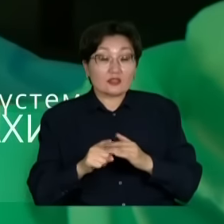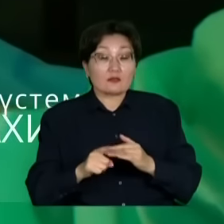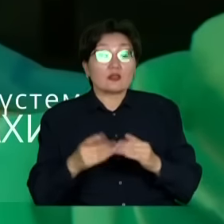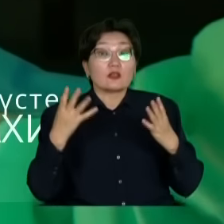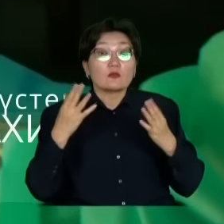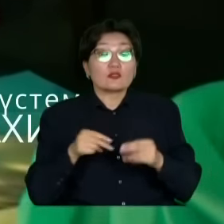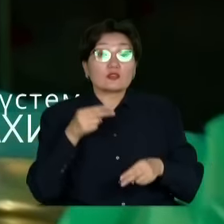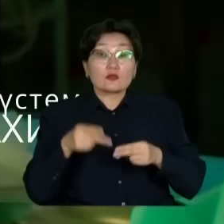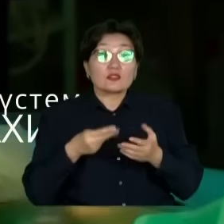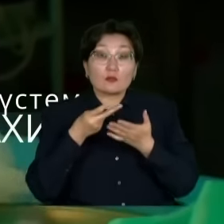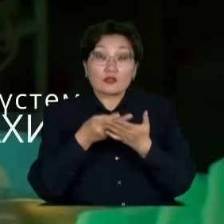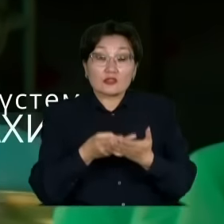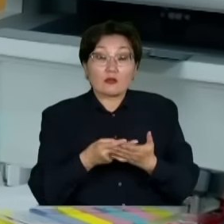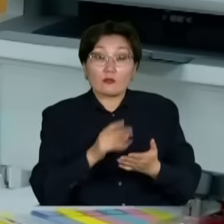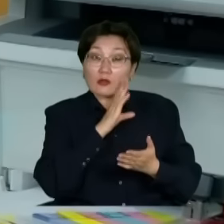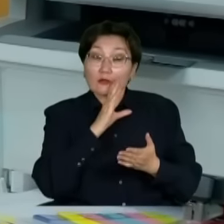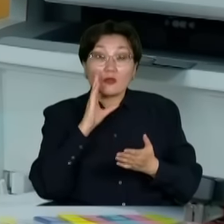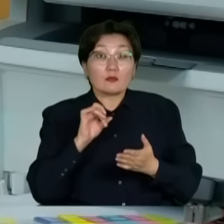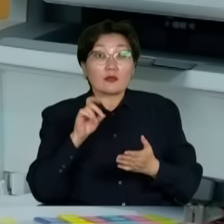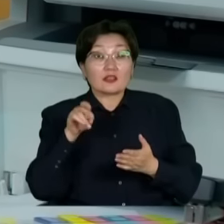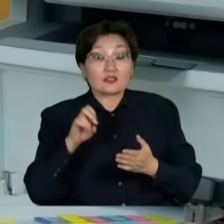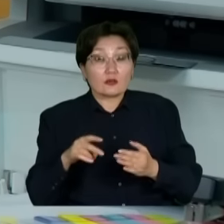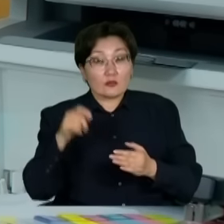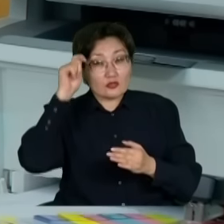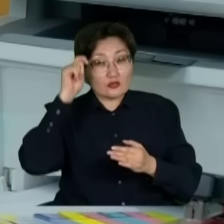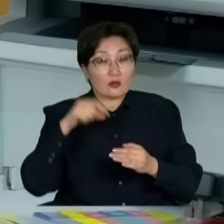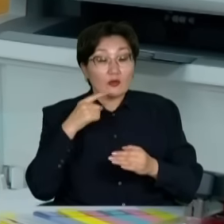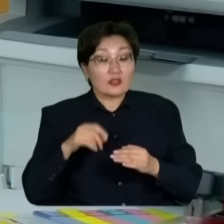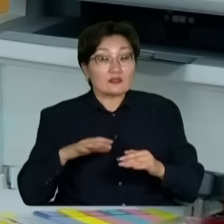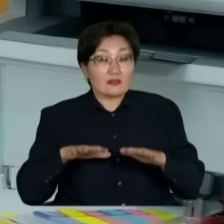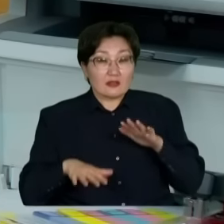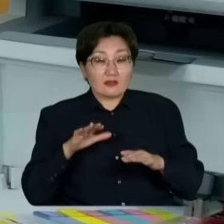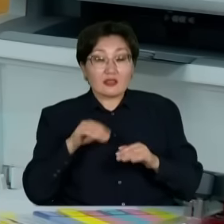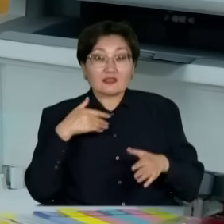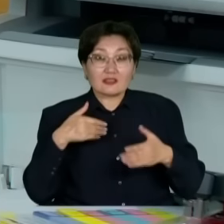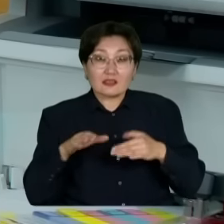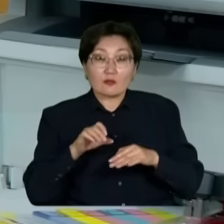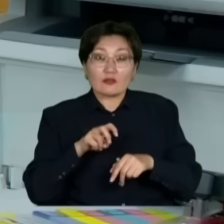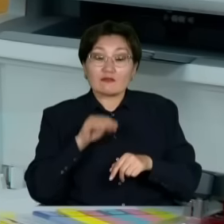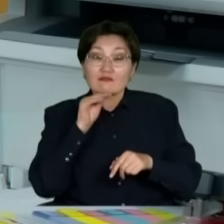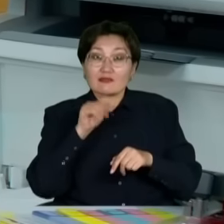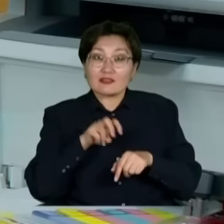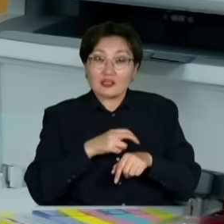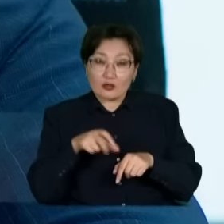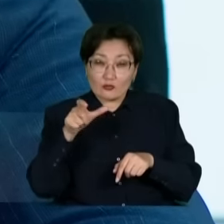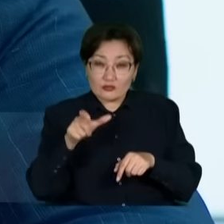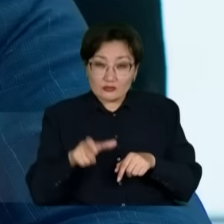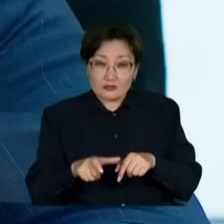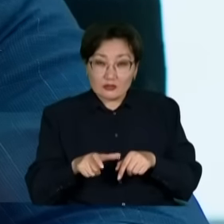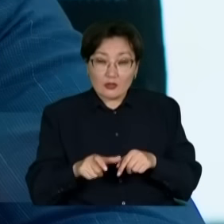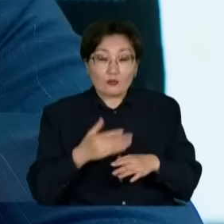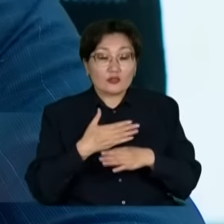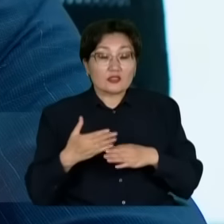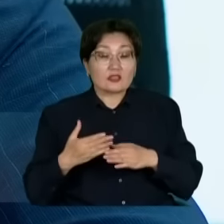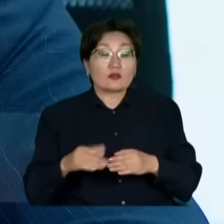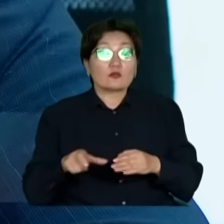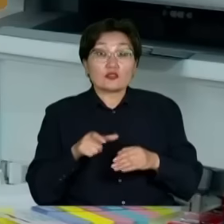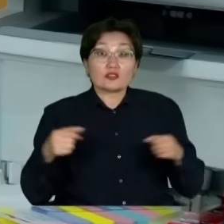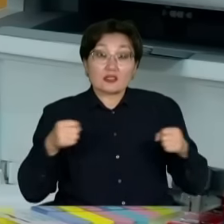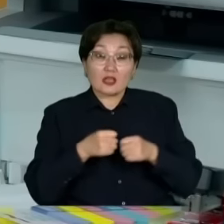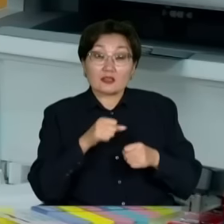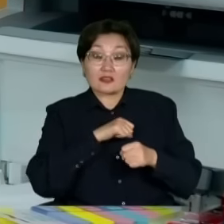операционный стол попадает мать еркина парень выражает сомнения относительно профессиональных навыков молодого врача Но вскоре после дорожной аварии